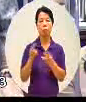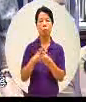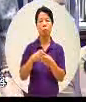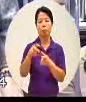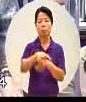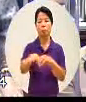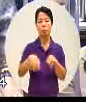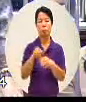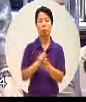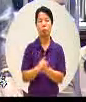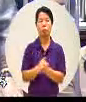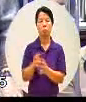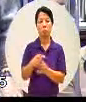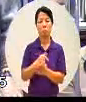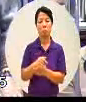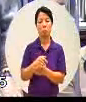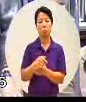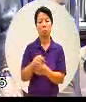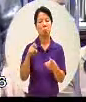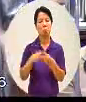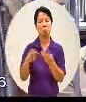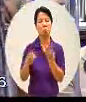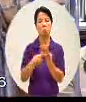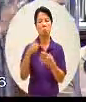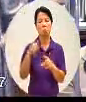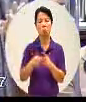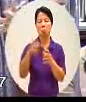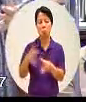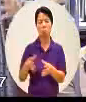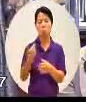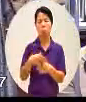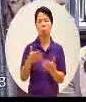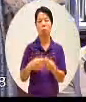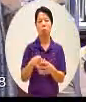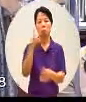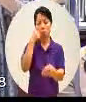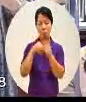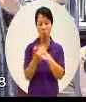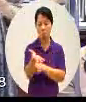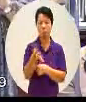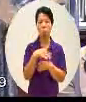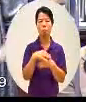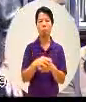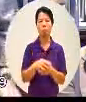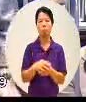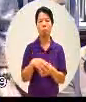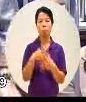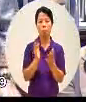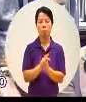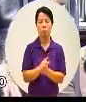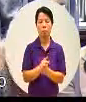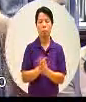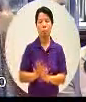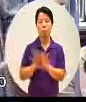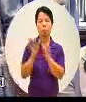围大家都觉得不爱工业区，也是无污染的工业的发展，